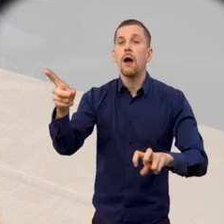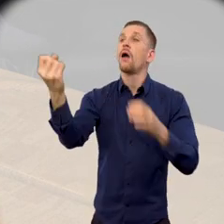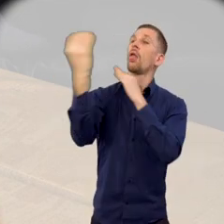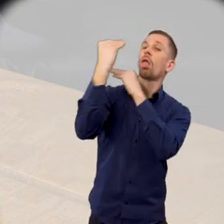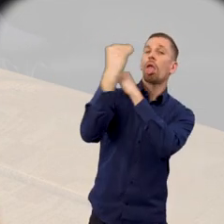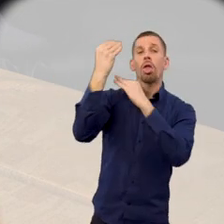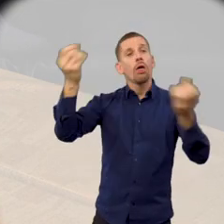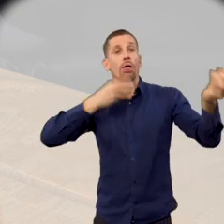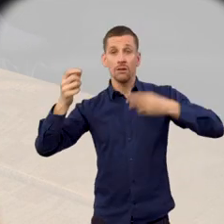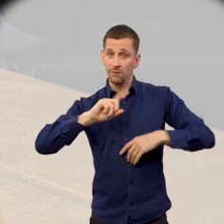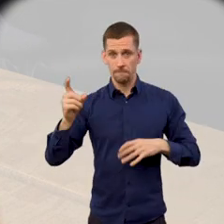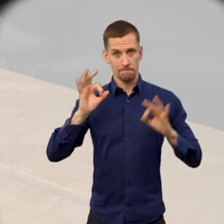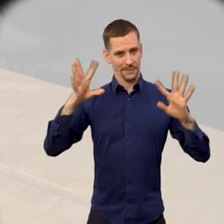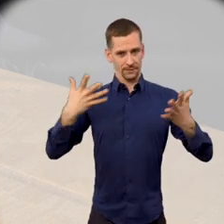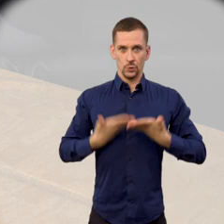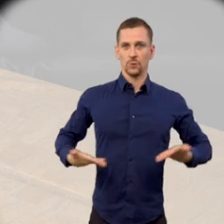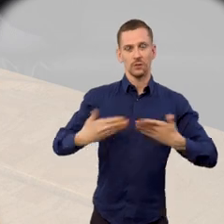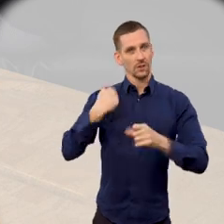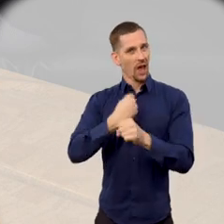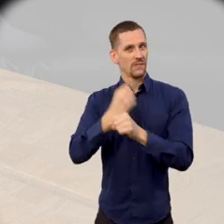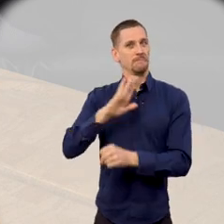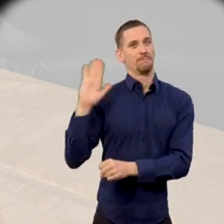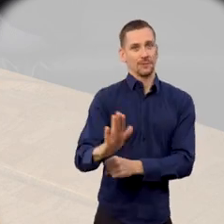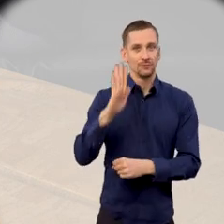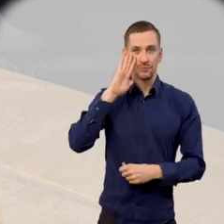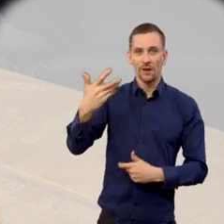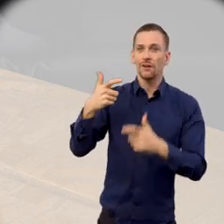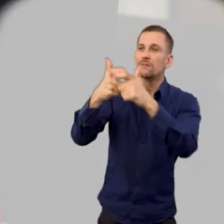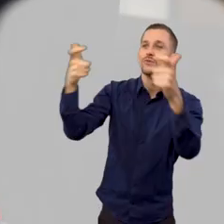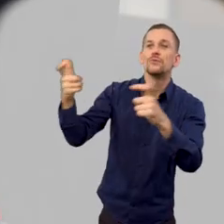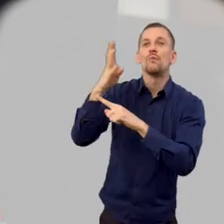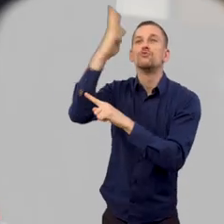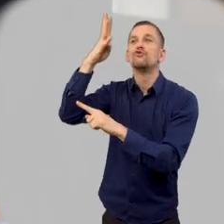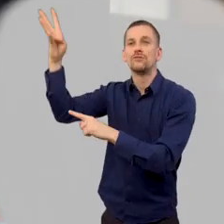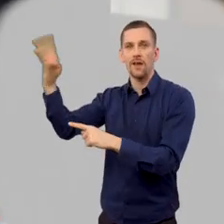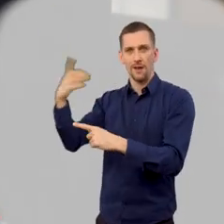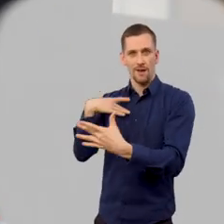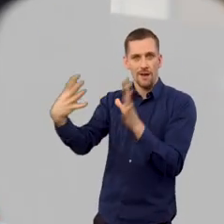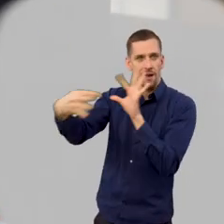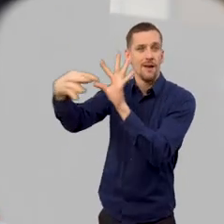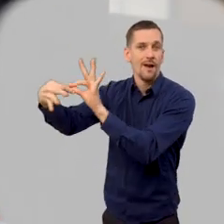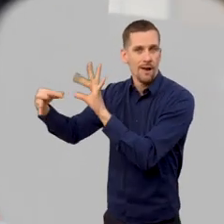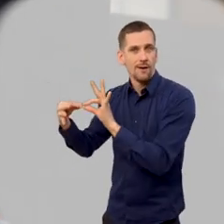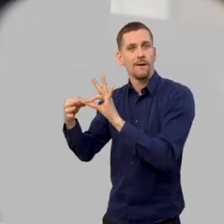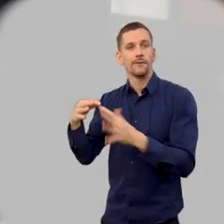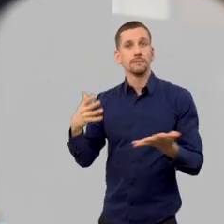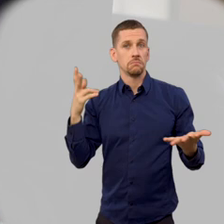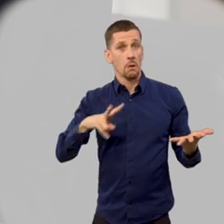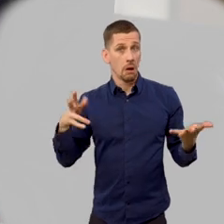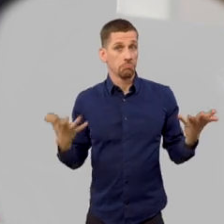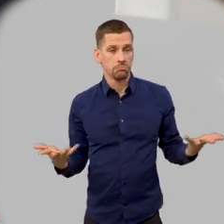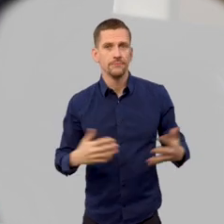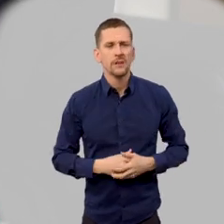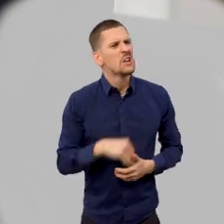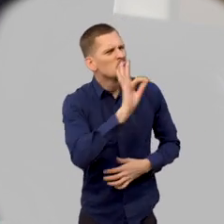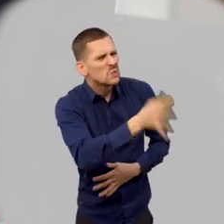l'information, et on fait des projets plus concrets qui pourront nous servir dans la vie active. Ça pourrait être des projets qu'une entreprise pourrait